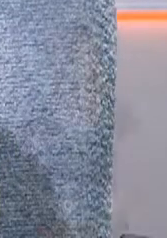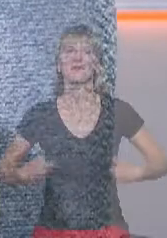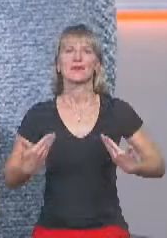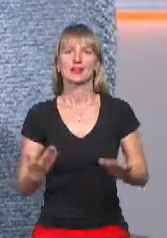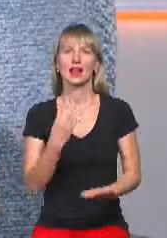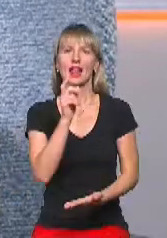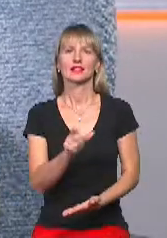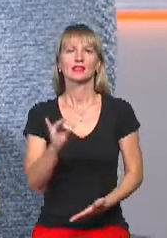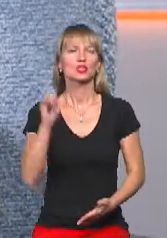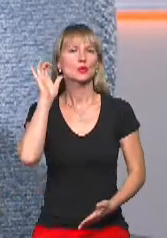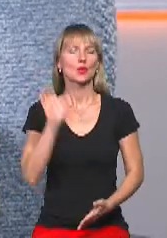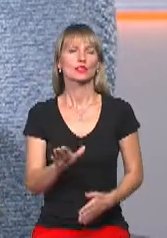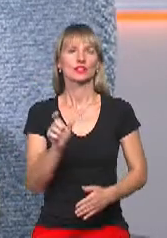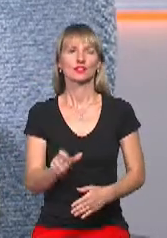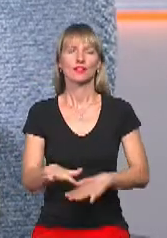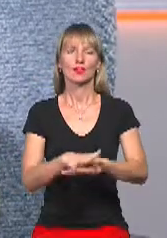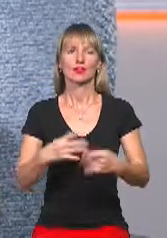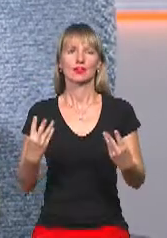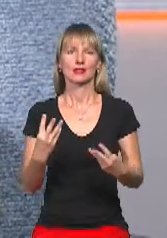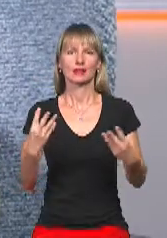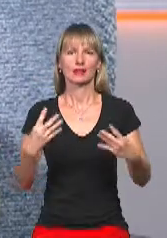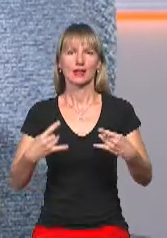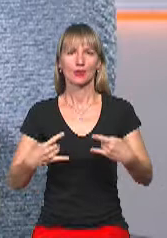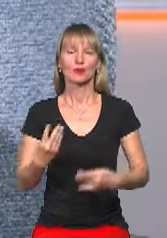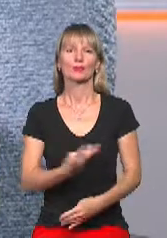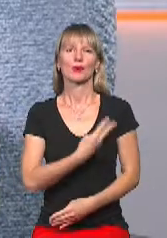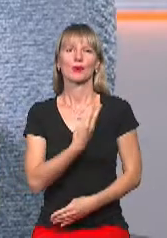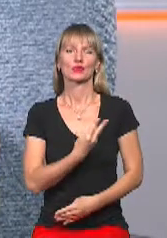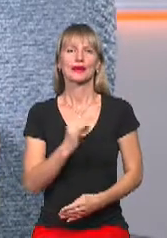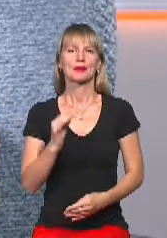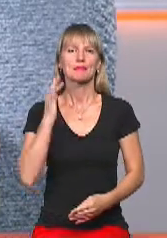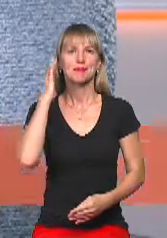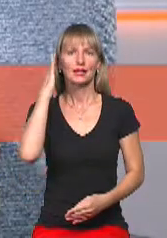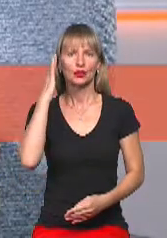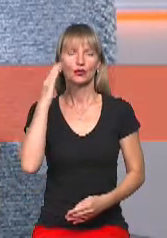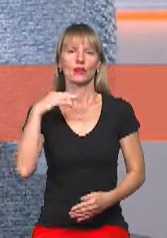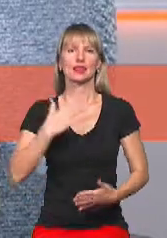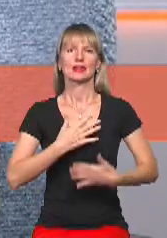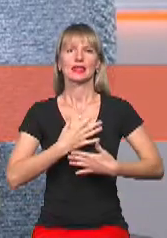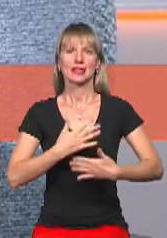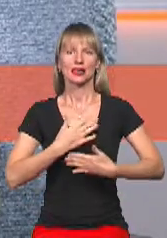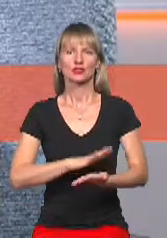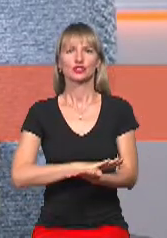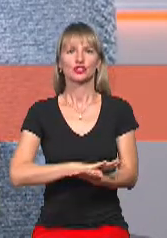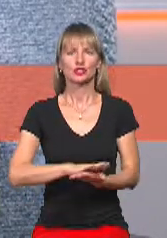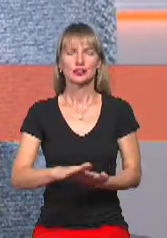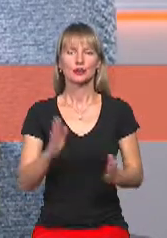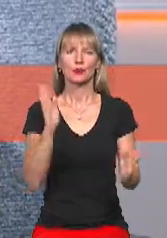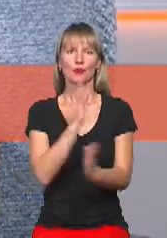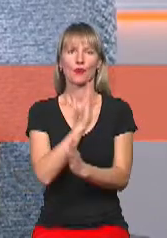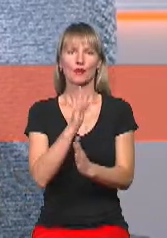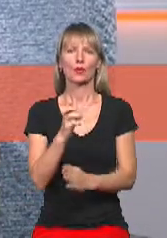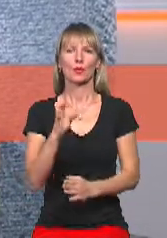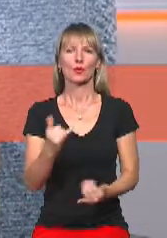Вітаємо глядачів і слухачів Суспільного побажанням, ну таку, скоріш, навіть мрією, дихати чистим повітрям.